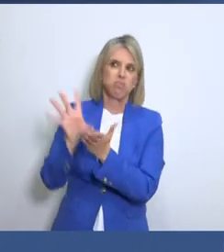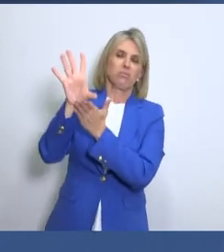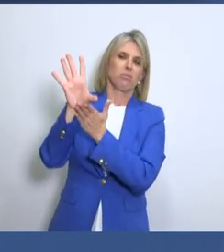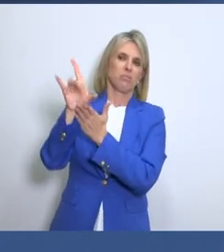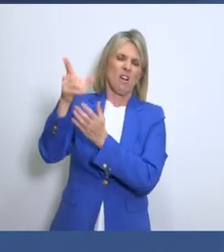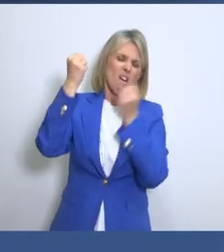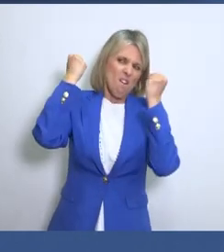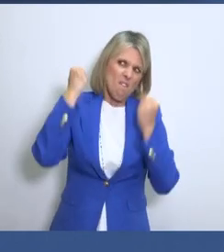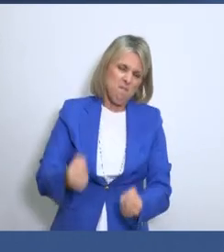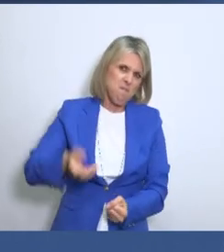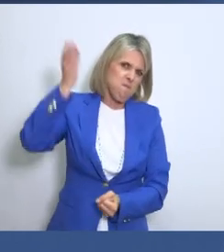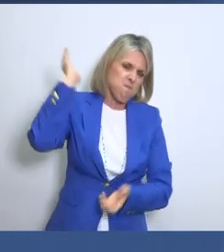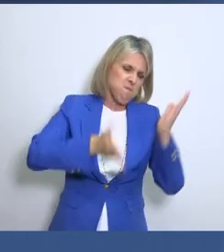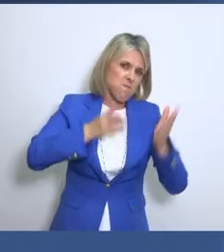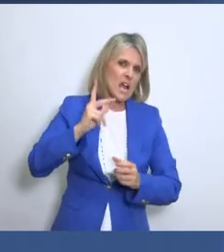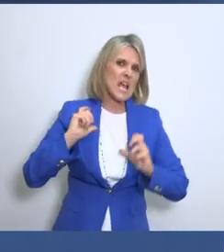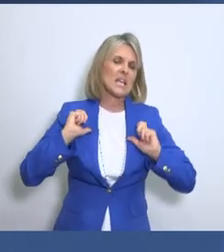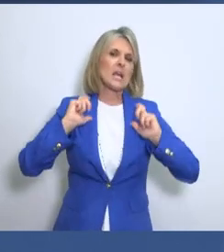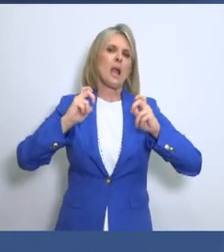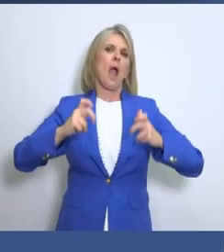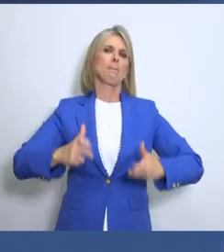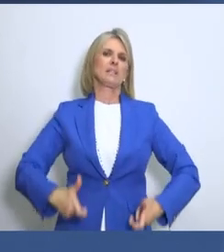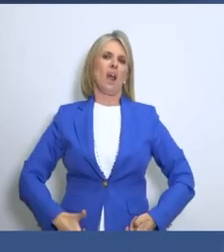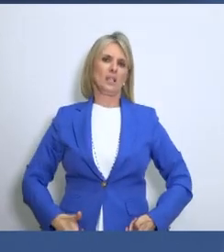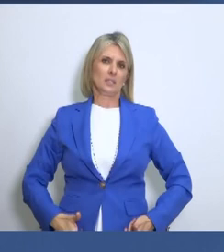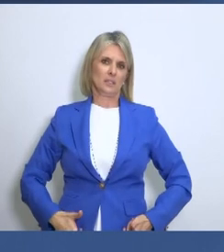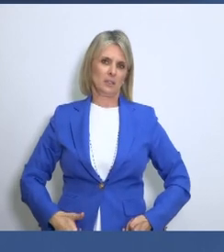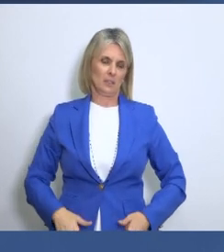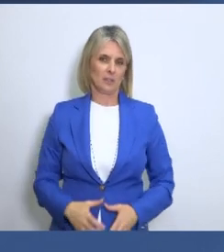τη βαρβαρότητα του καπιταλιστικού συστήματος.